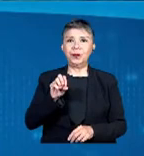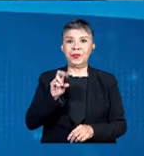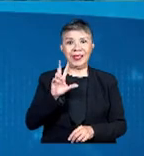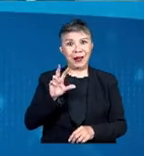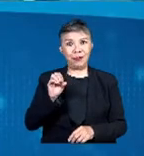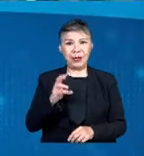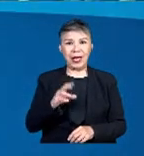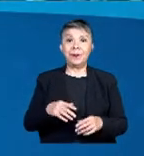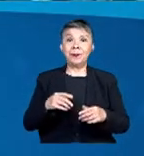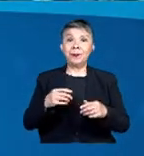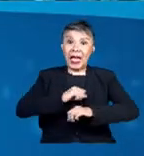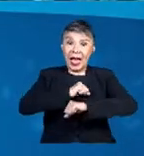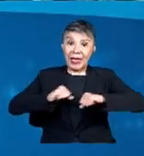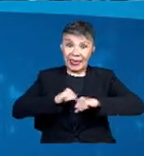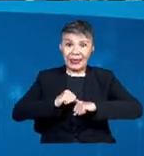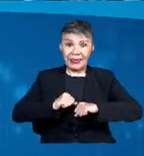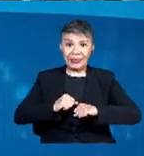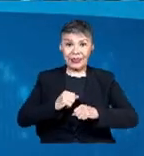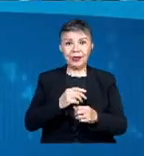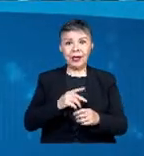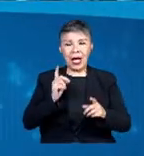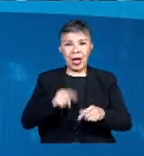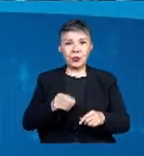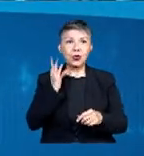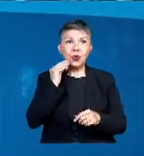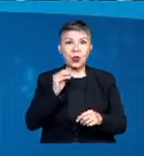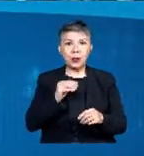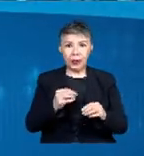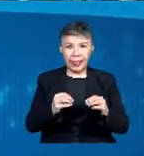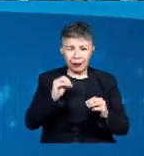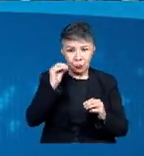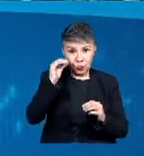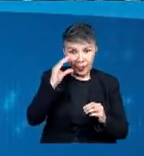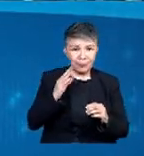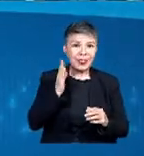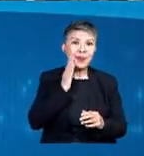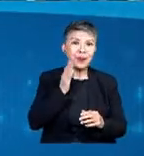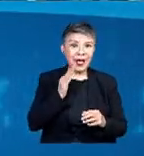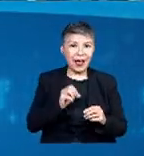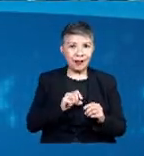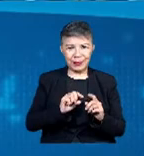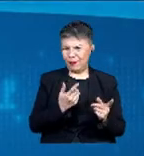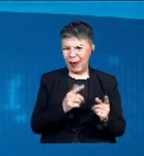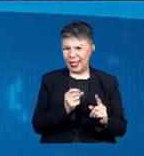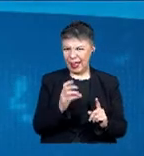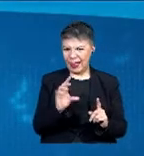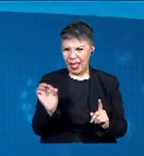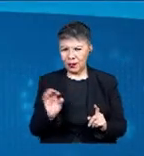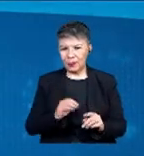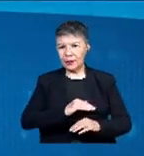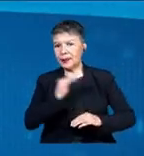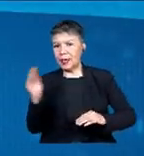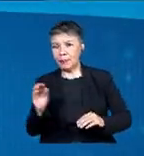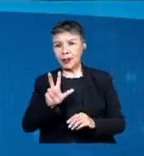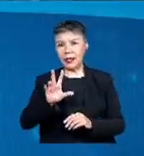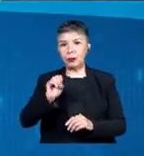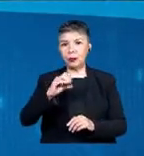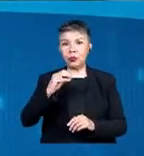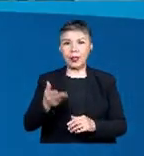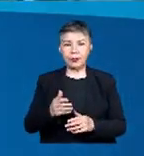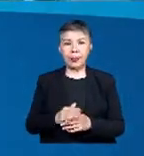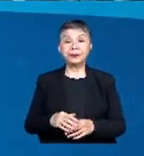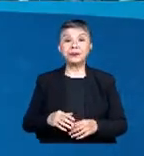sampai 20 itu atlet-atlet kita itu udah bertanding. Ini berbeda dengan atlet penyandang disabilitas.